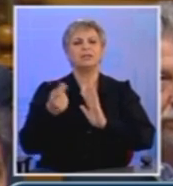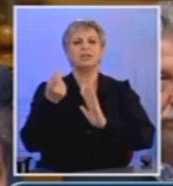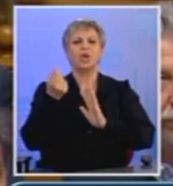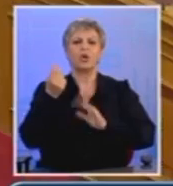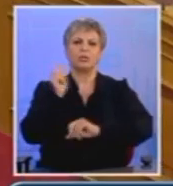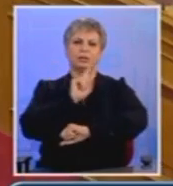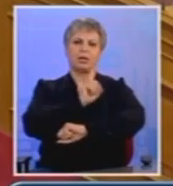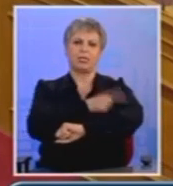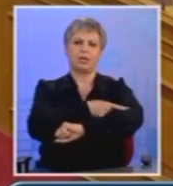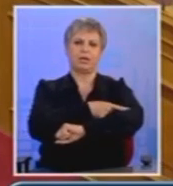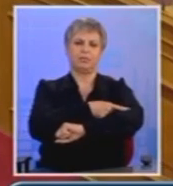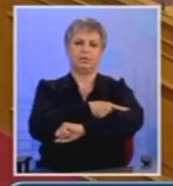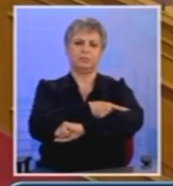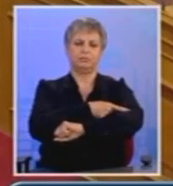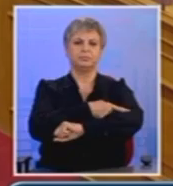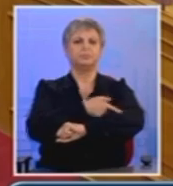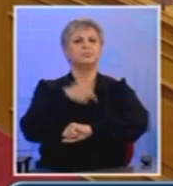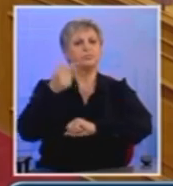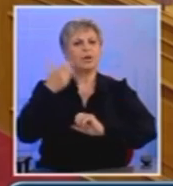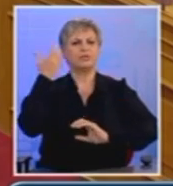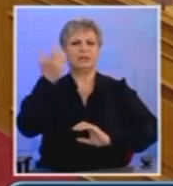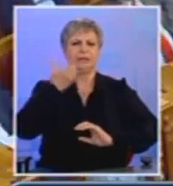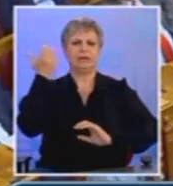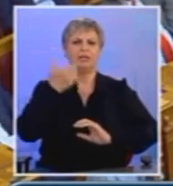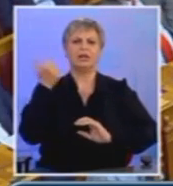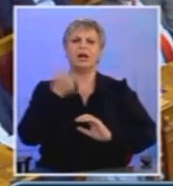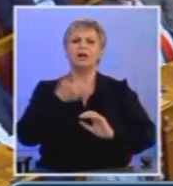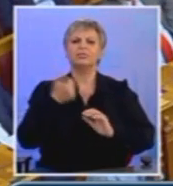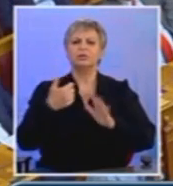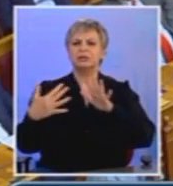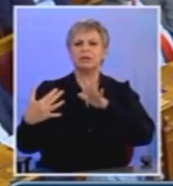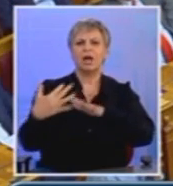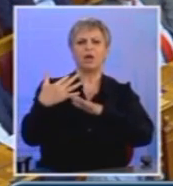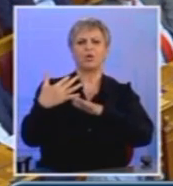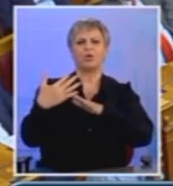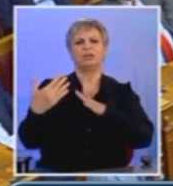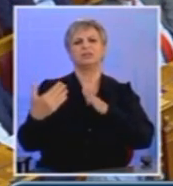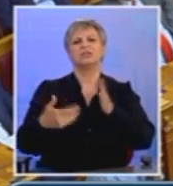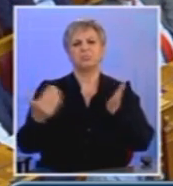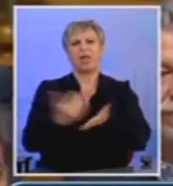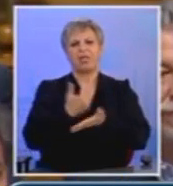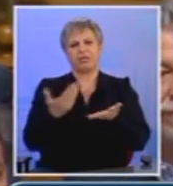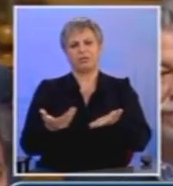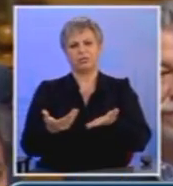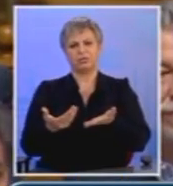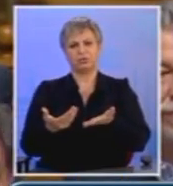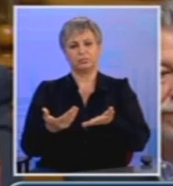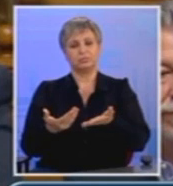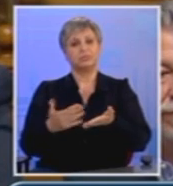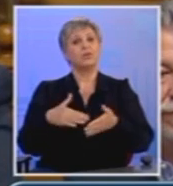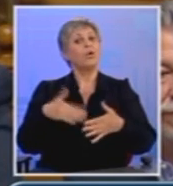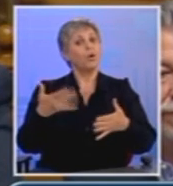ισχύς και με αυτή την έννοια ήταν ένας άδικος αγώνας παρόλα αυτά